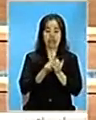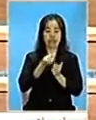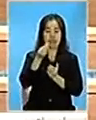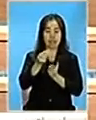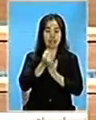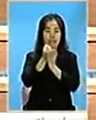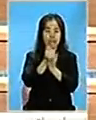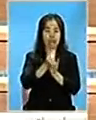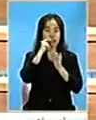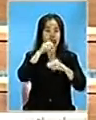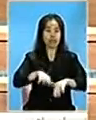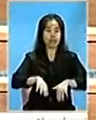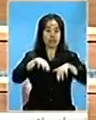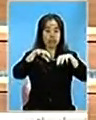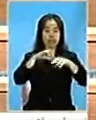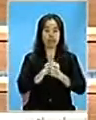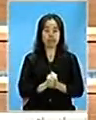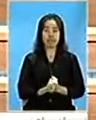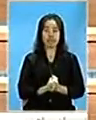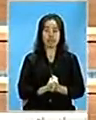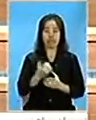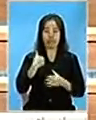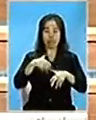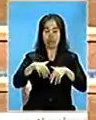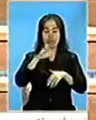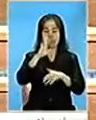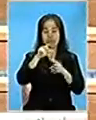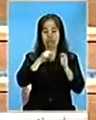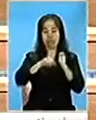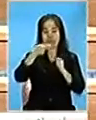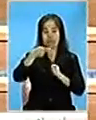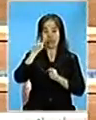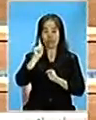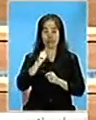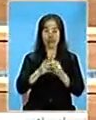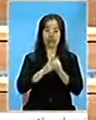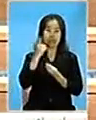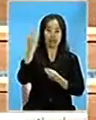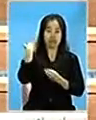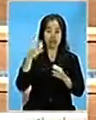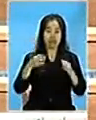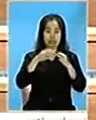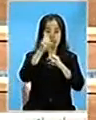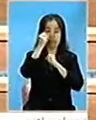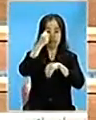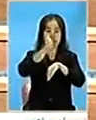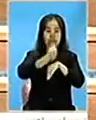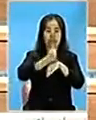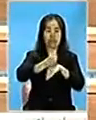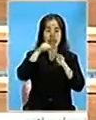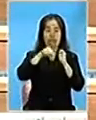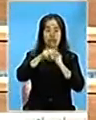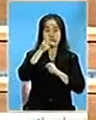ช่วยเหลือน้ำท่วมพี่น้องในเขตหนองแขมสัปดาห์ที่แล้วยกไปประท้วงผู้อำนวยการเขตที่เขตหนองแ